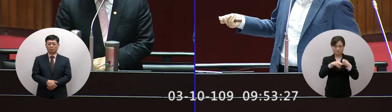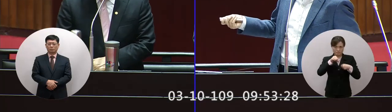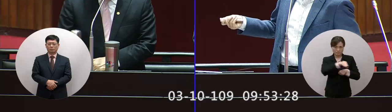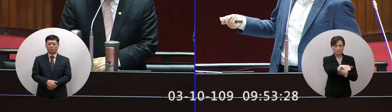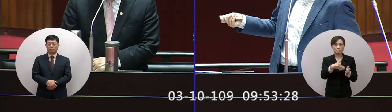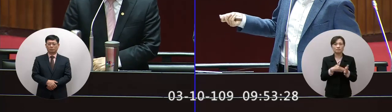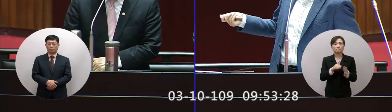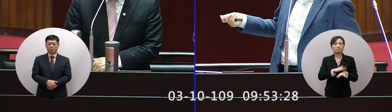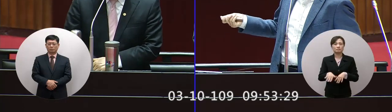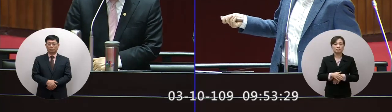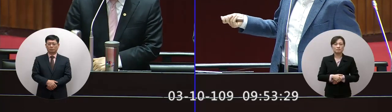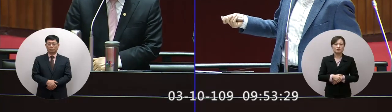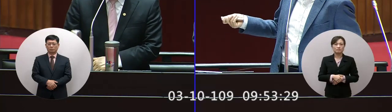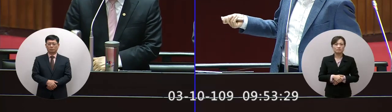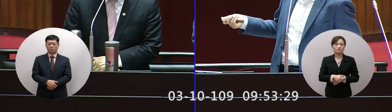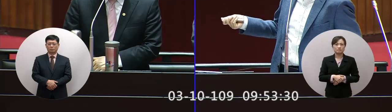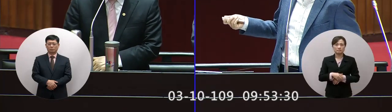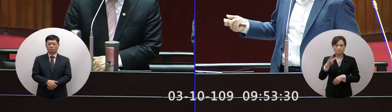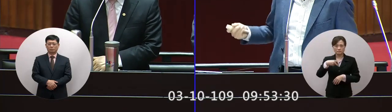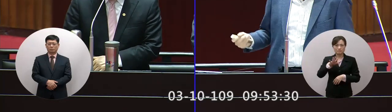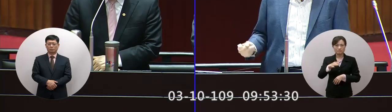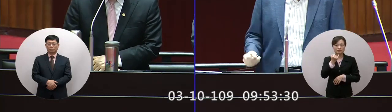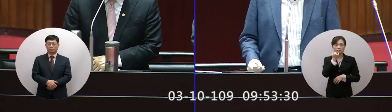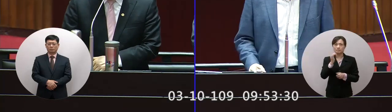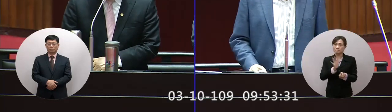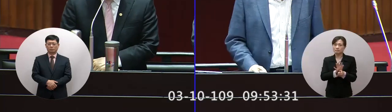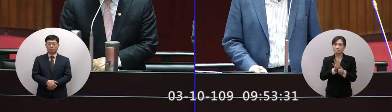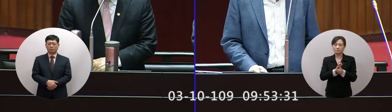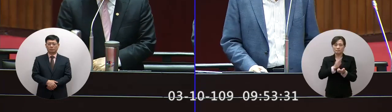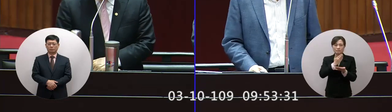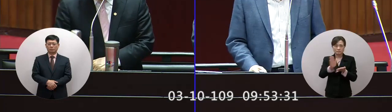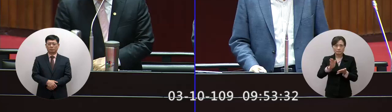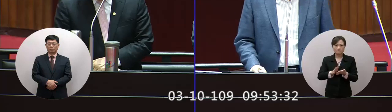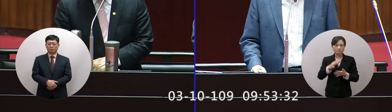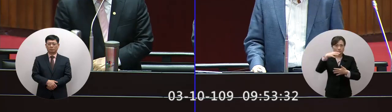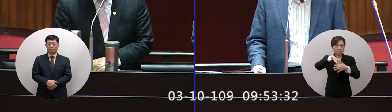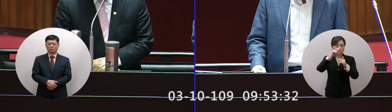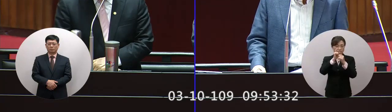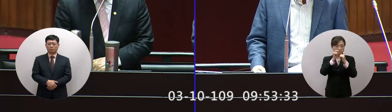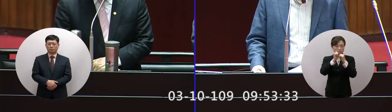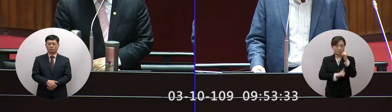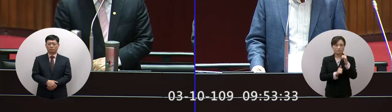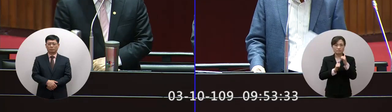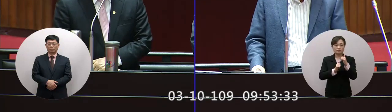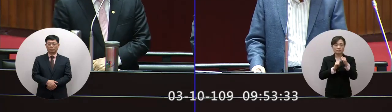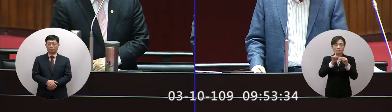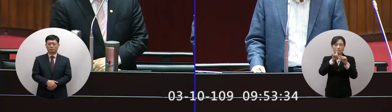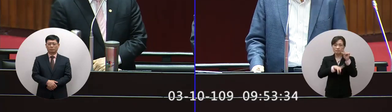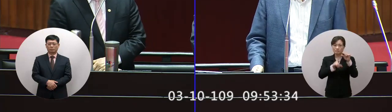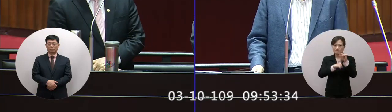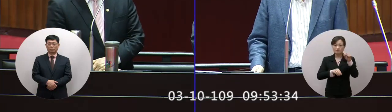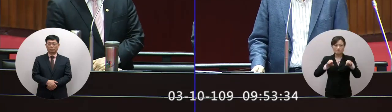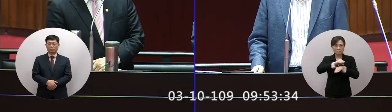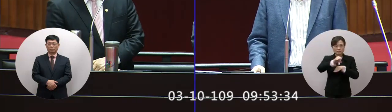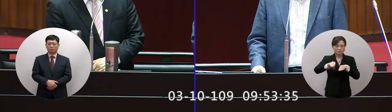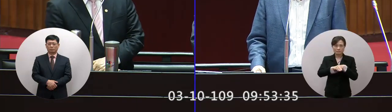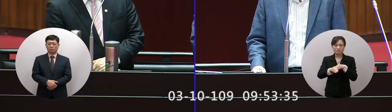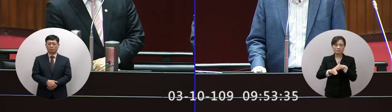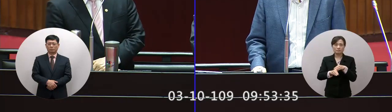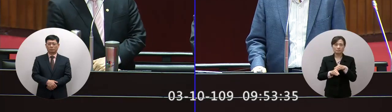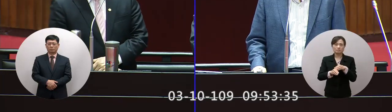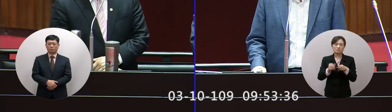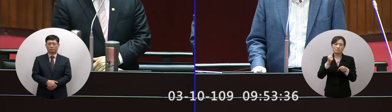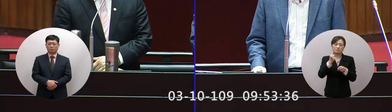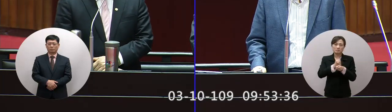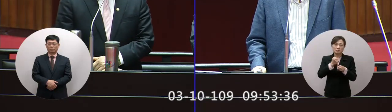个呢，它也能够顺利解决现在内力交流道、中壢交流道哈，在尖峰时刻比较